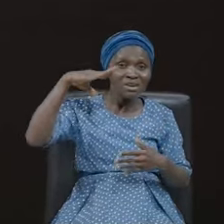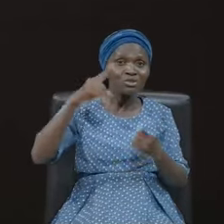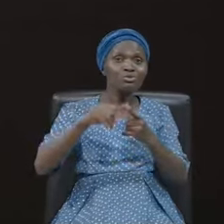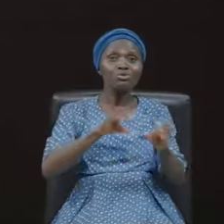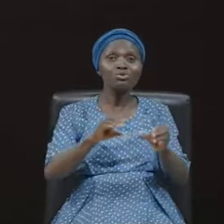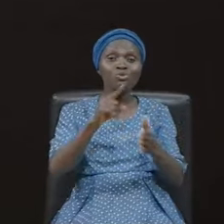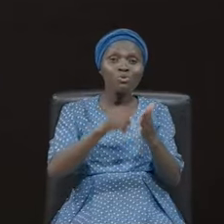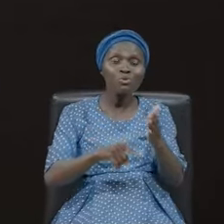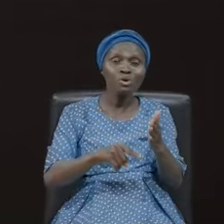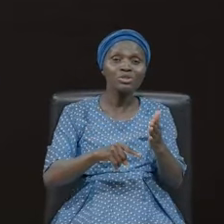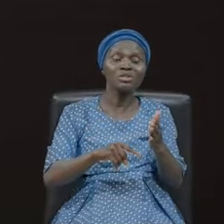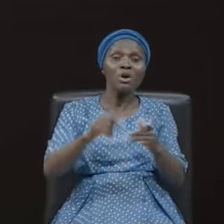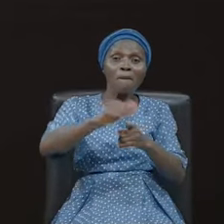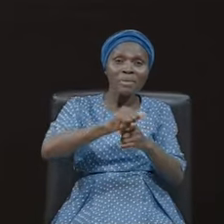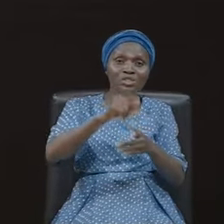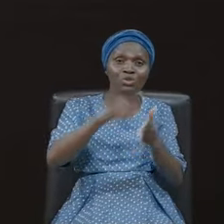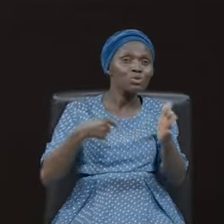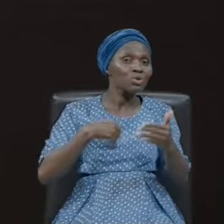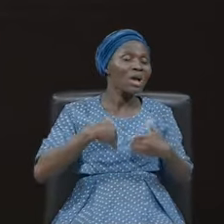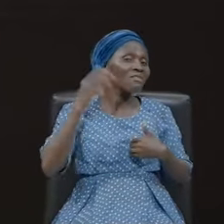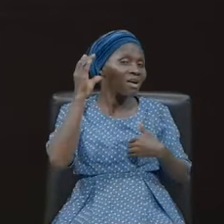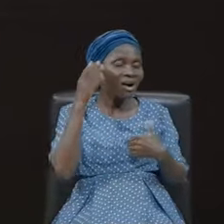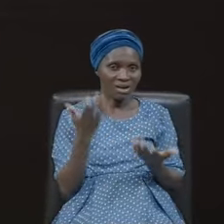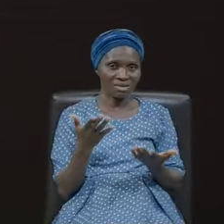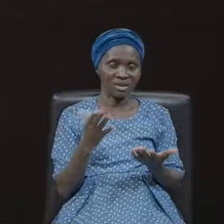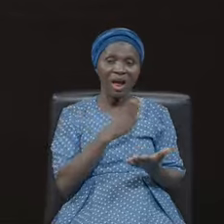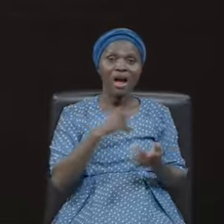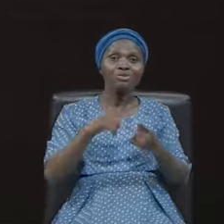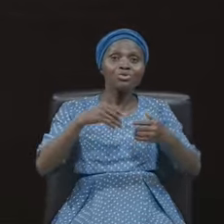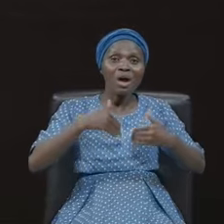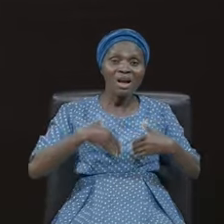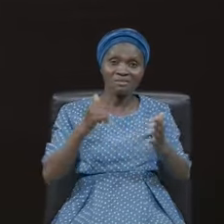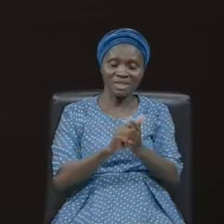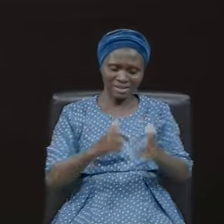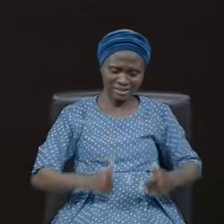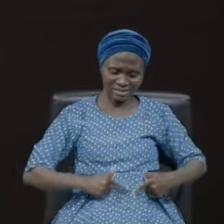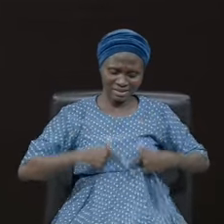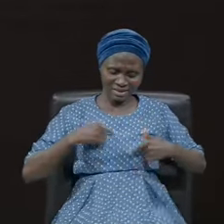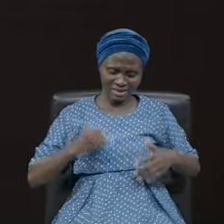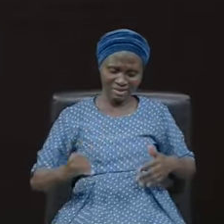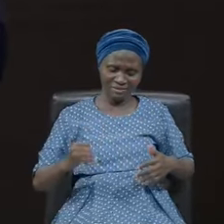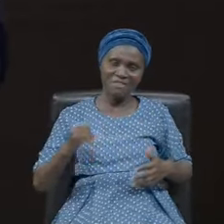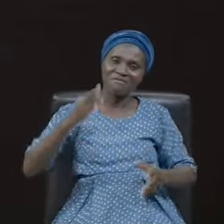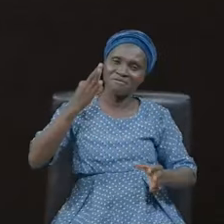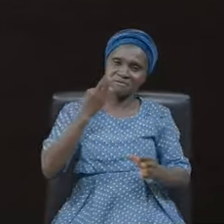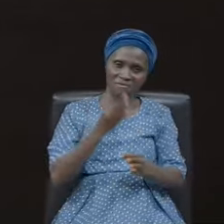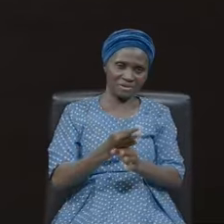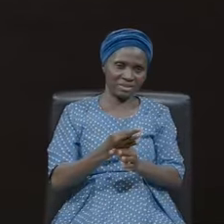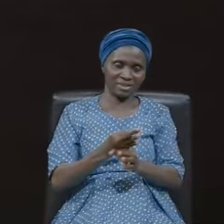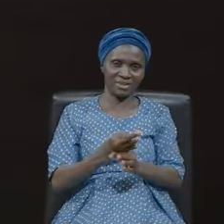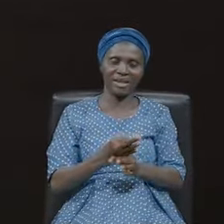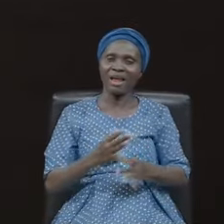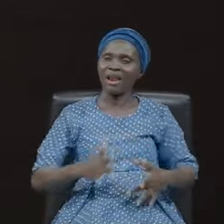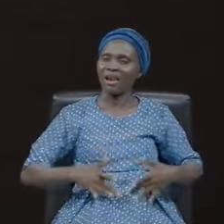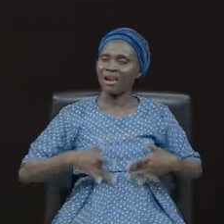avons entendu. Et pour avoir la foi vivante. La foi vivante. La foi loyale